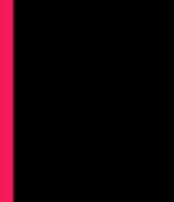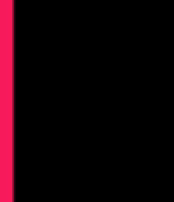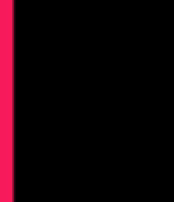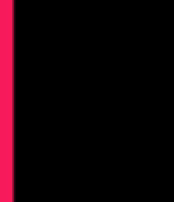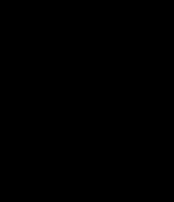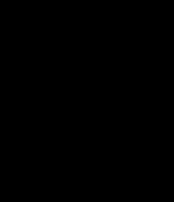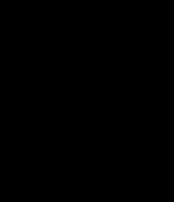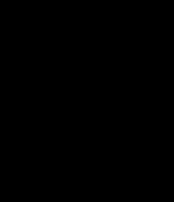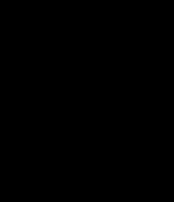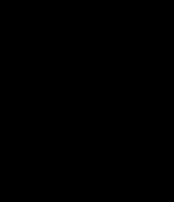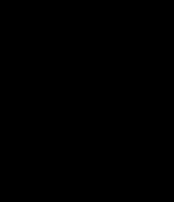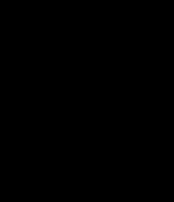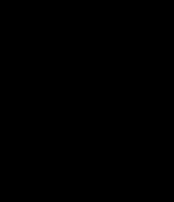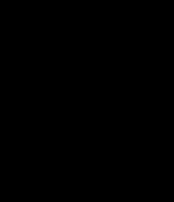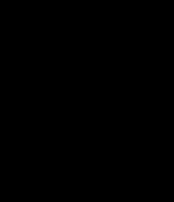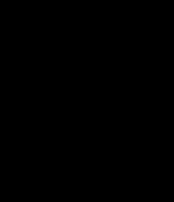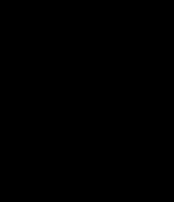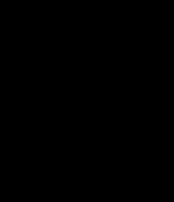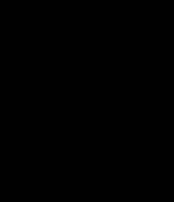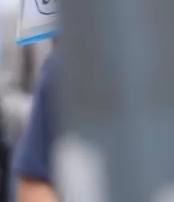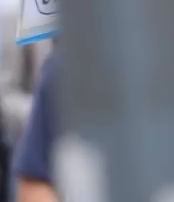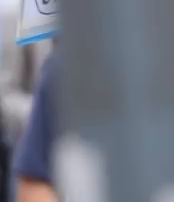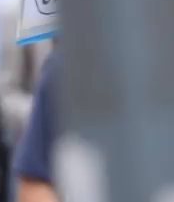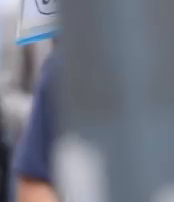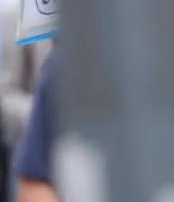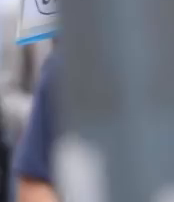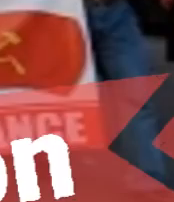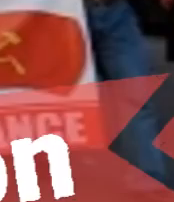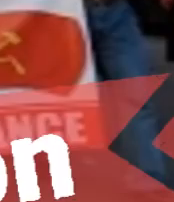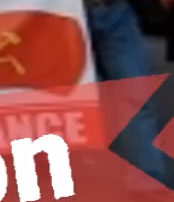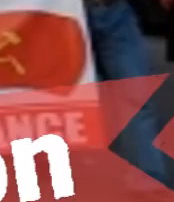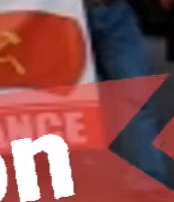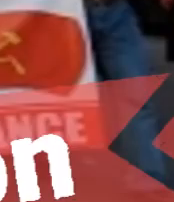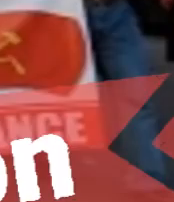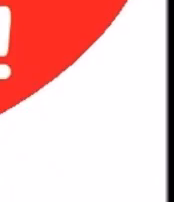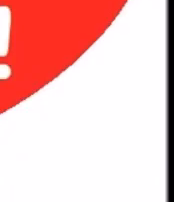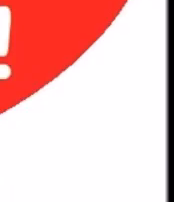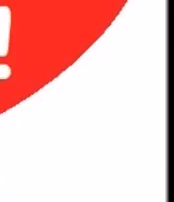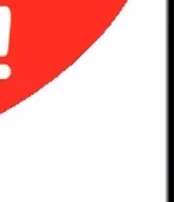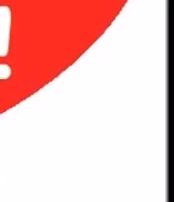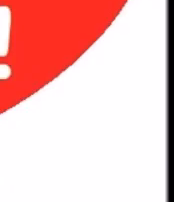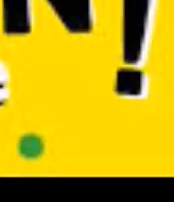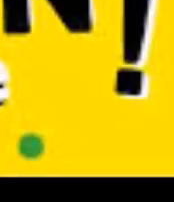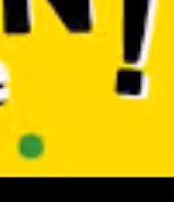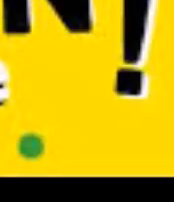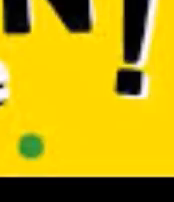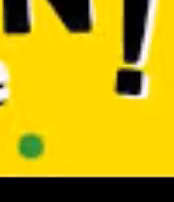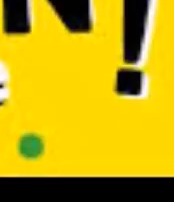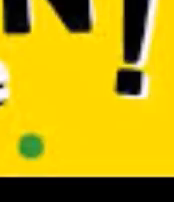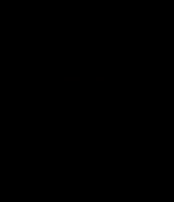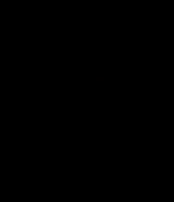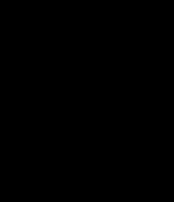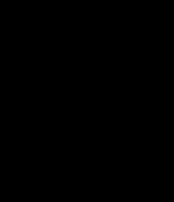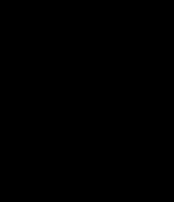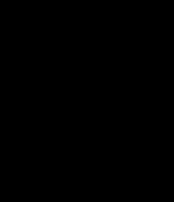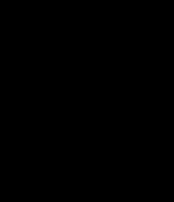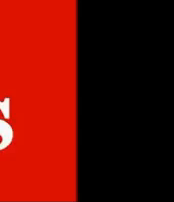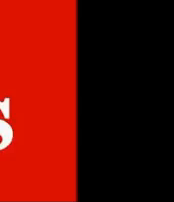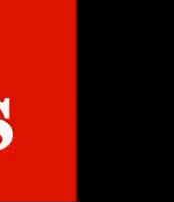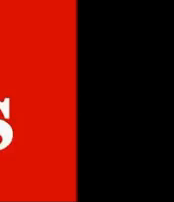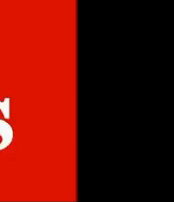C'est le peuple qui fait l'histoire. C'est vous. Alors il faut la faire. Allez les gens, courage.